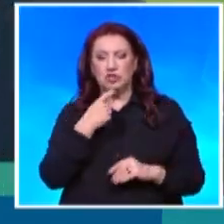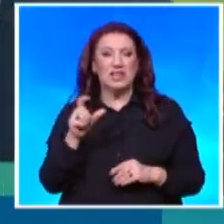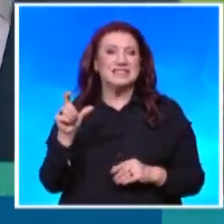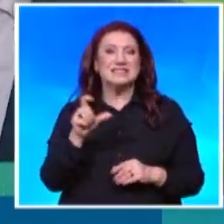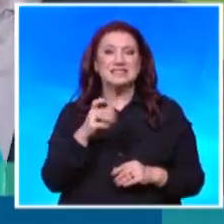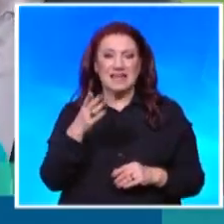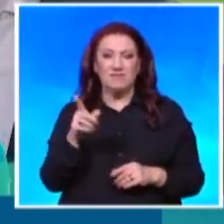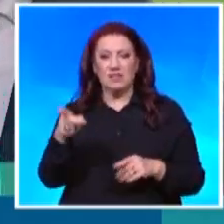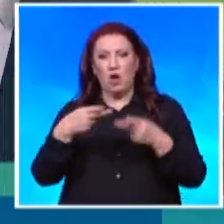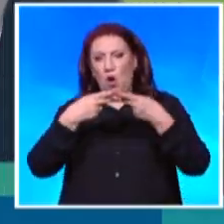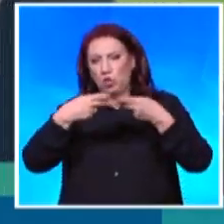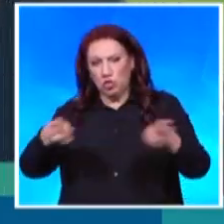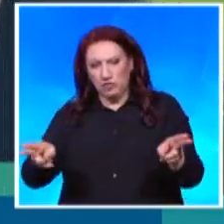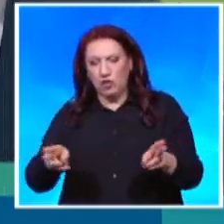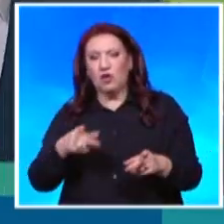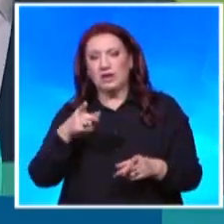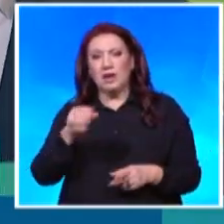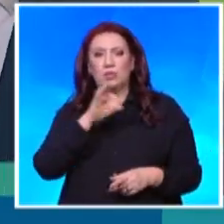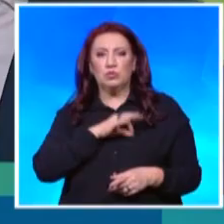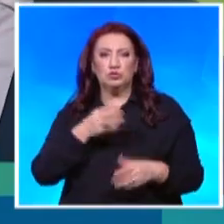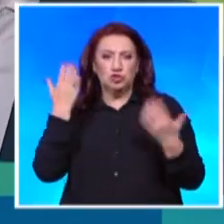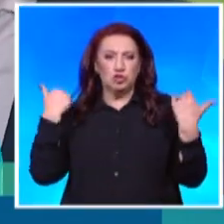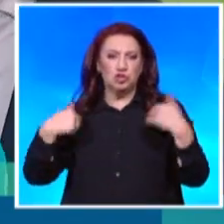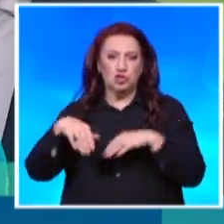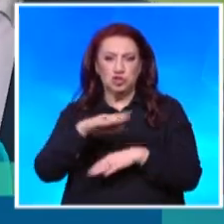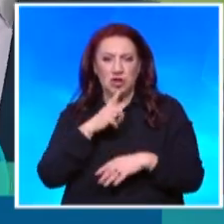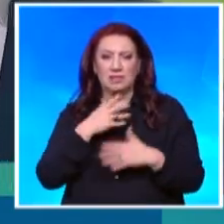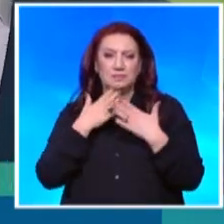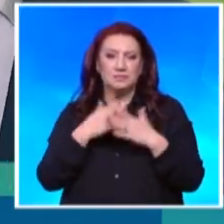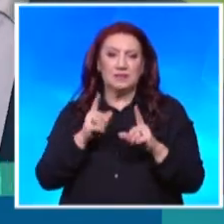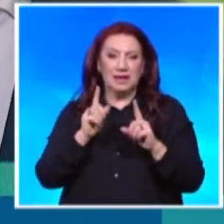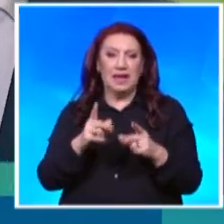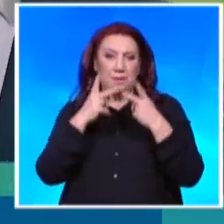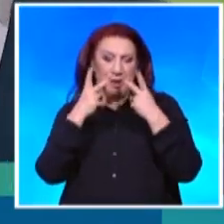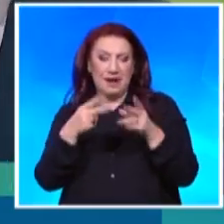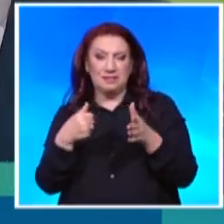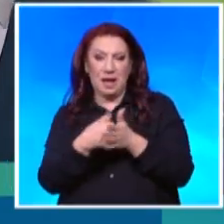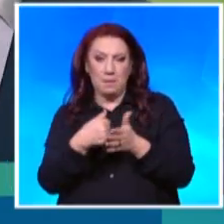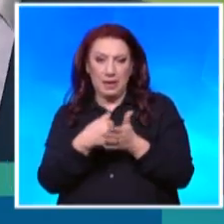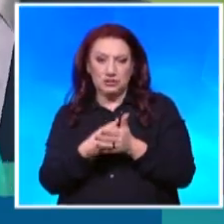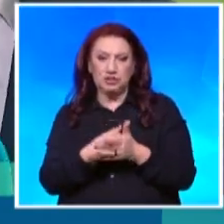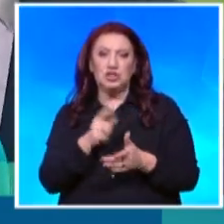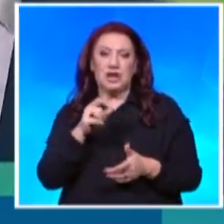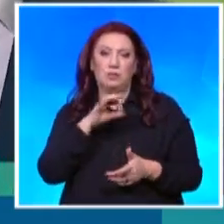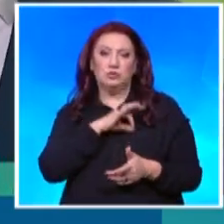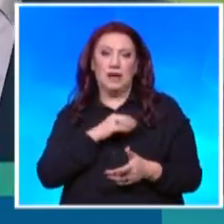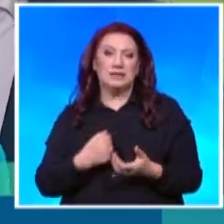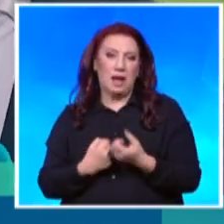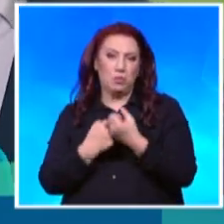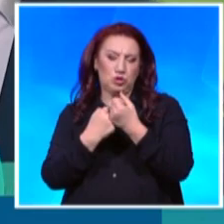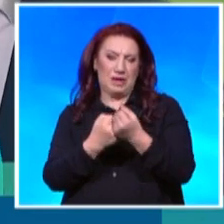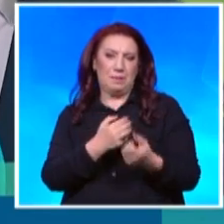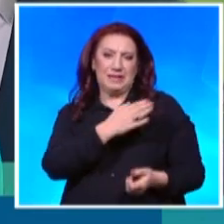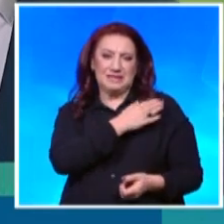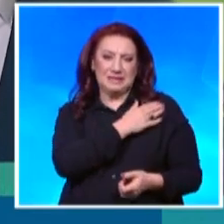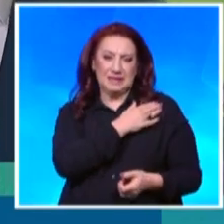отвори. Получи шал в знак на благодарност, че са успели хем да проследят срещата, хем, разбира се, и да крепят своите любимци. ЦСКА